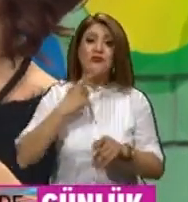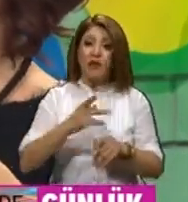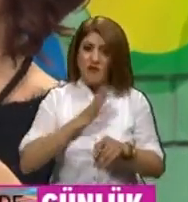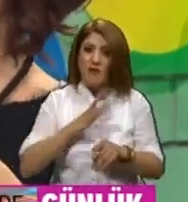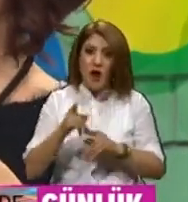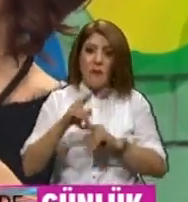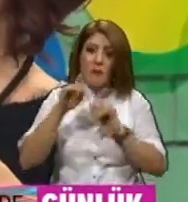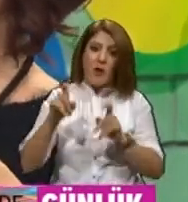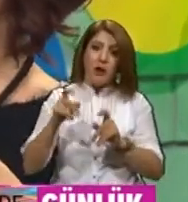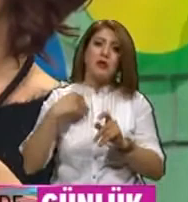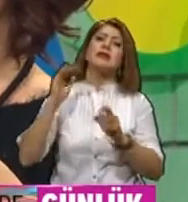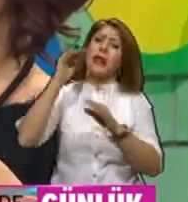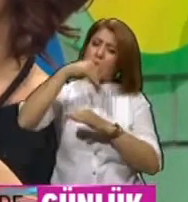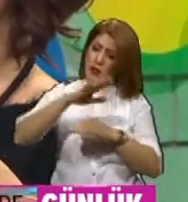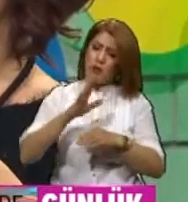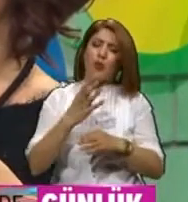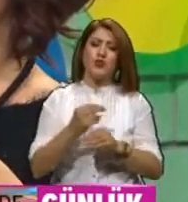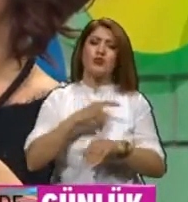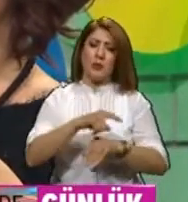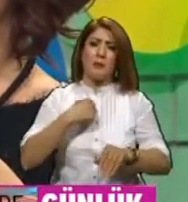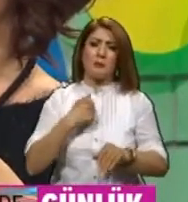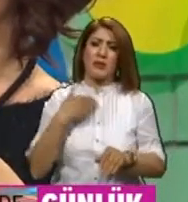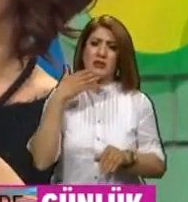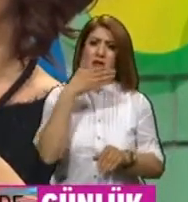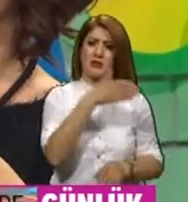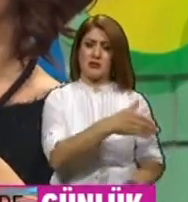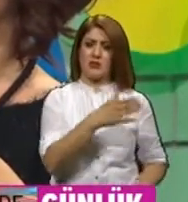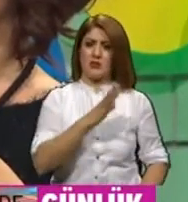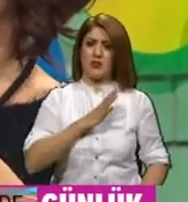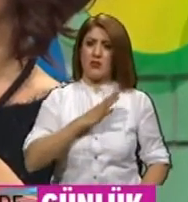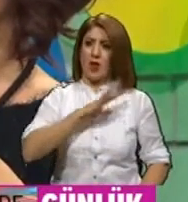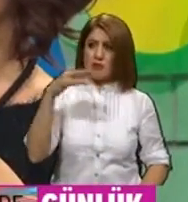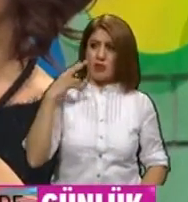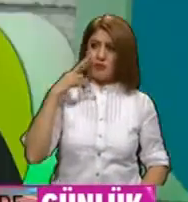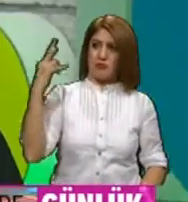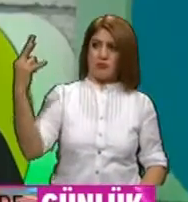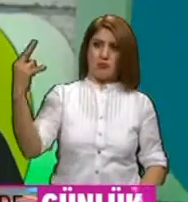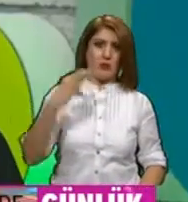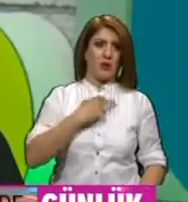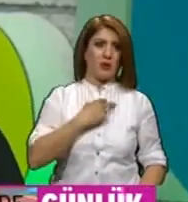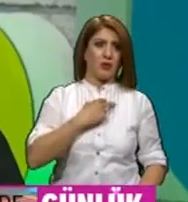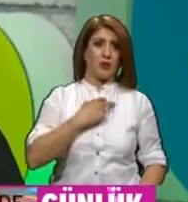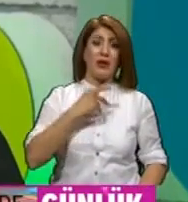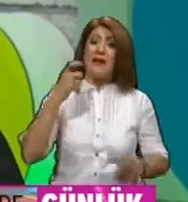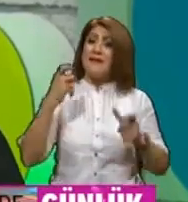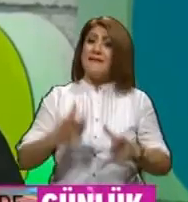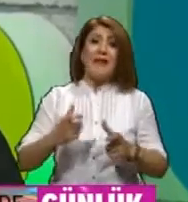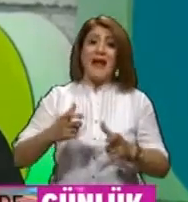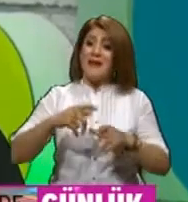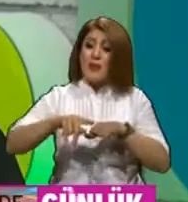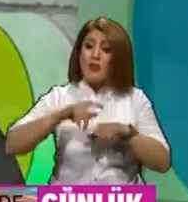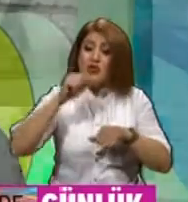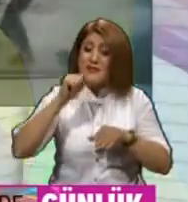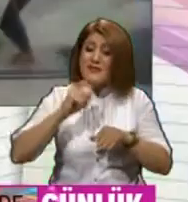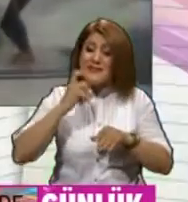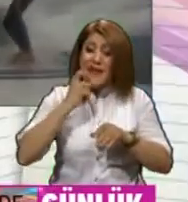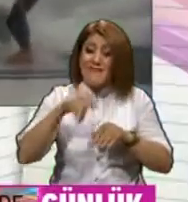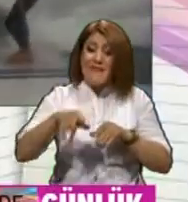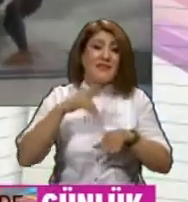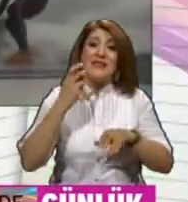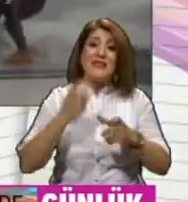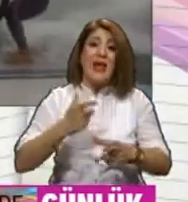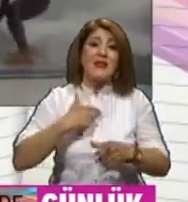Tabii. Dalga olduğu zaman biz giriyoruz suya. Dışarıdan görenler nereden bot kiralayabiliriz?